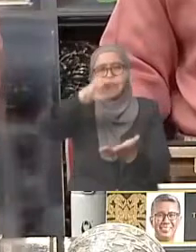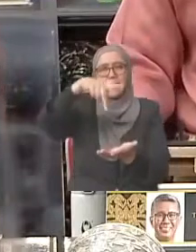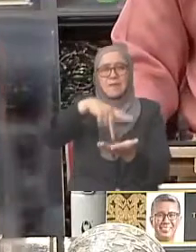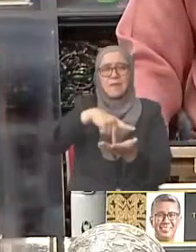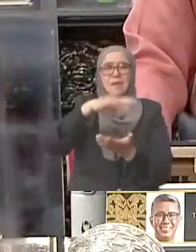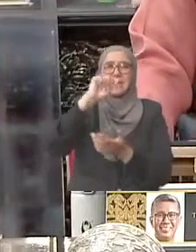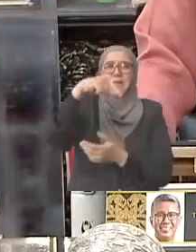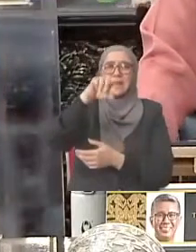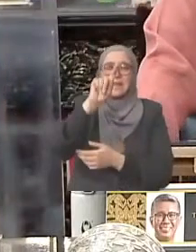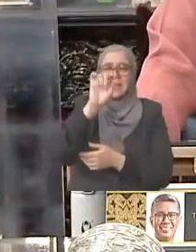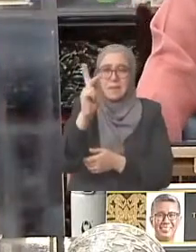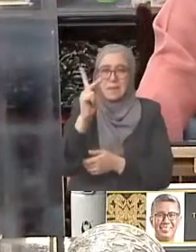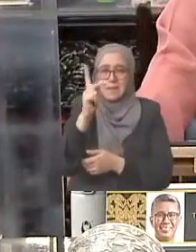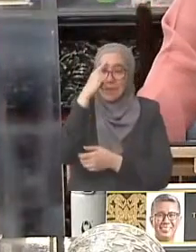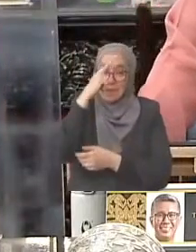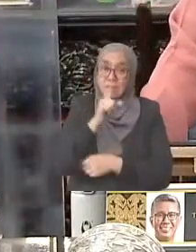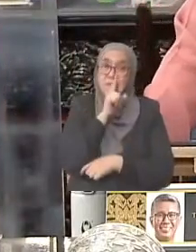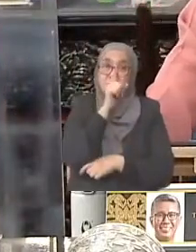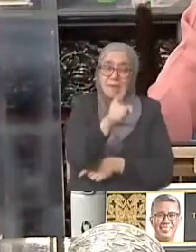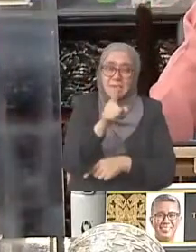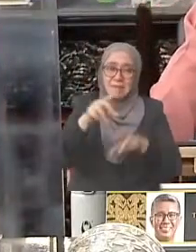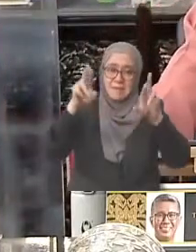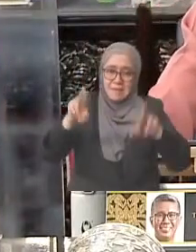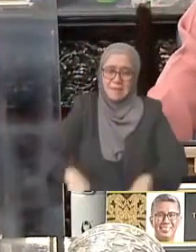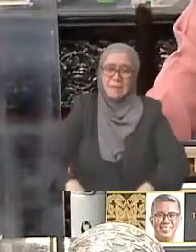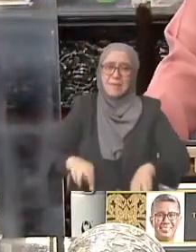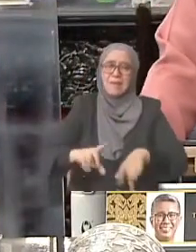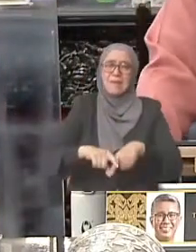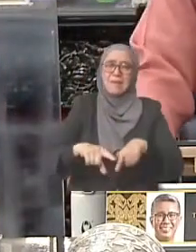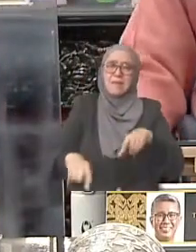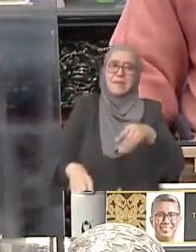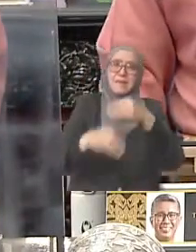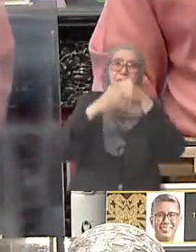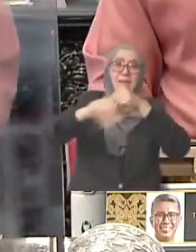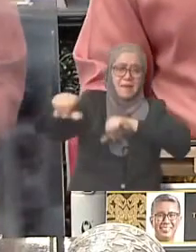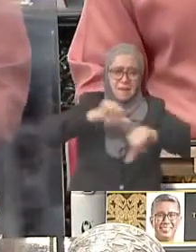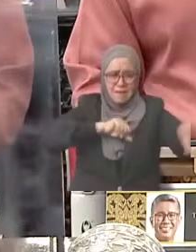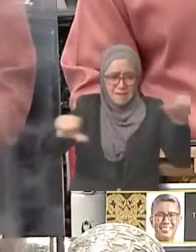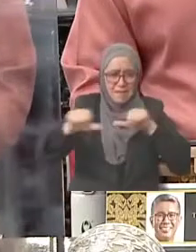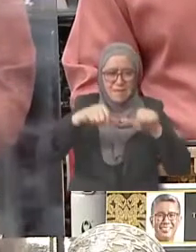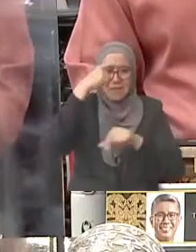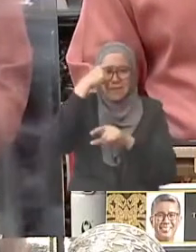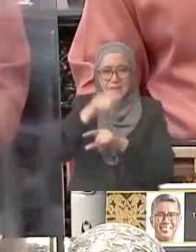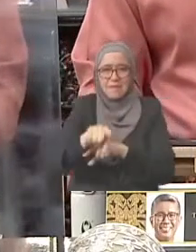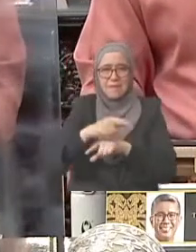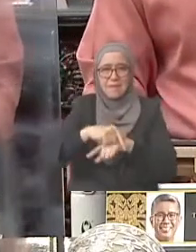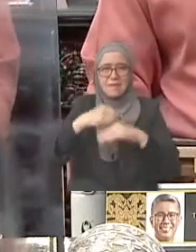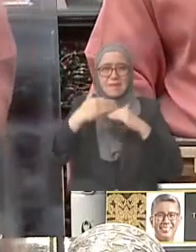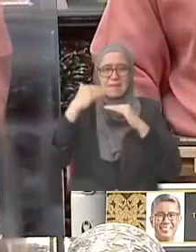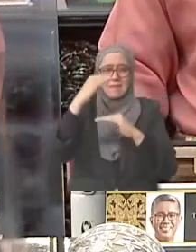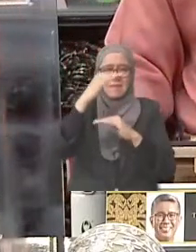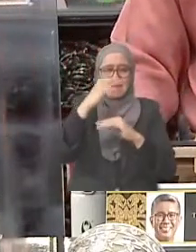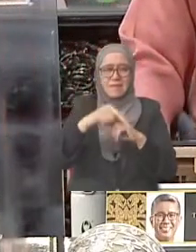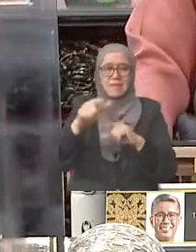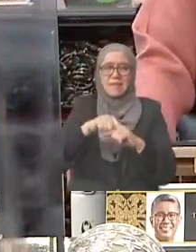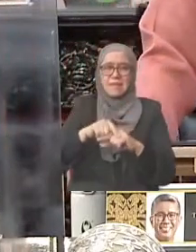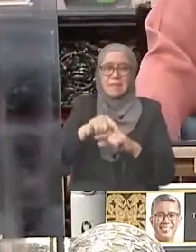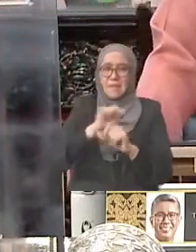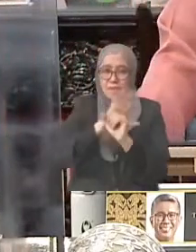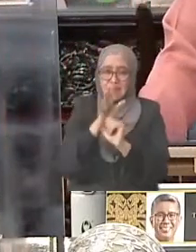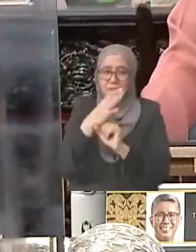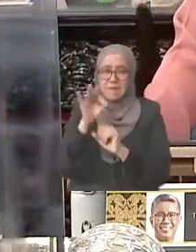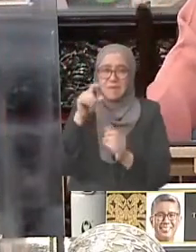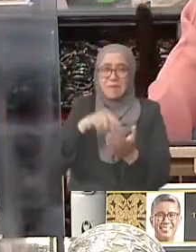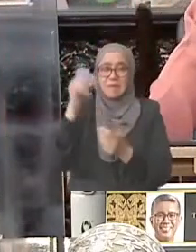memastikan Raya kembali aktif lepas selaras dengan pemulihan pasca kubis namblas kerajaan akan membutuhkan 50juta Ringgit